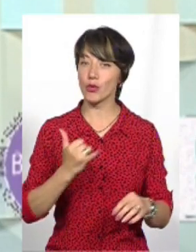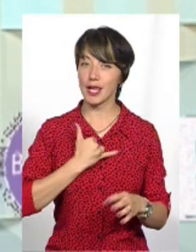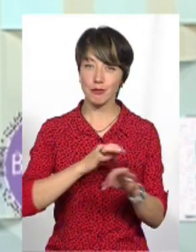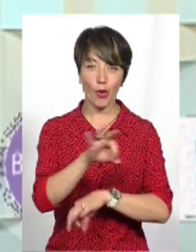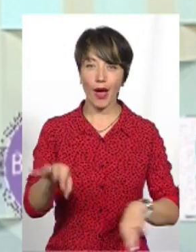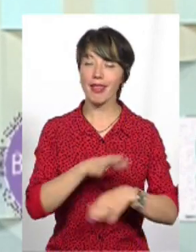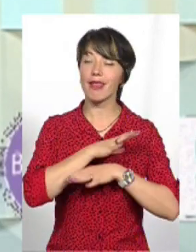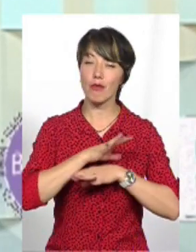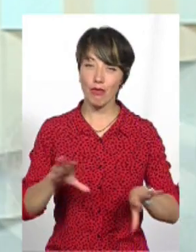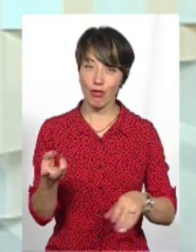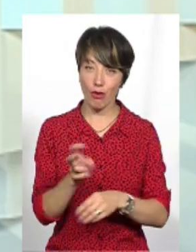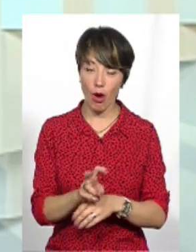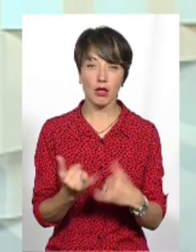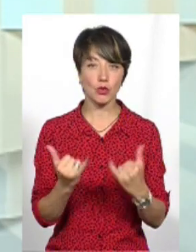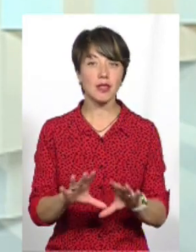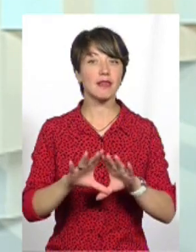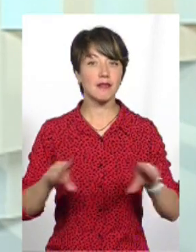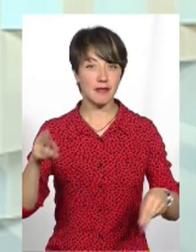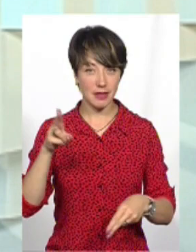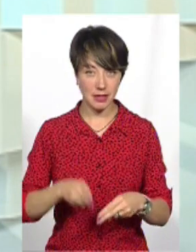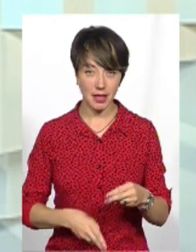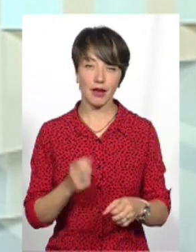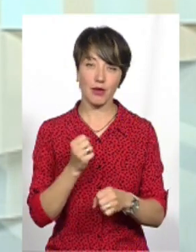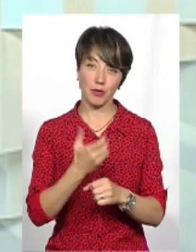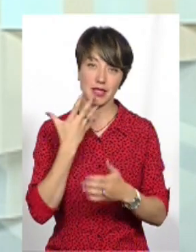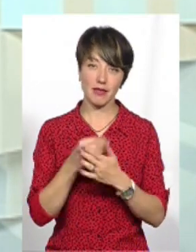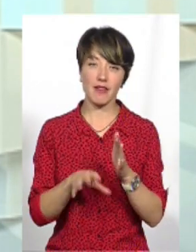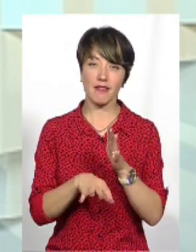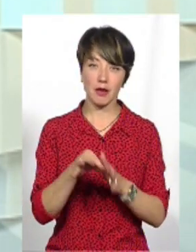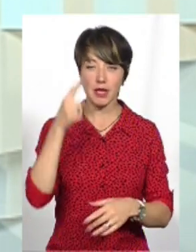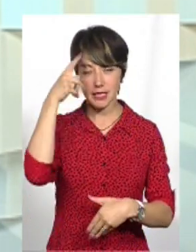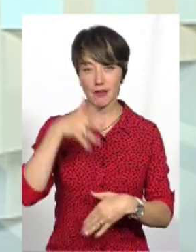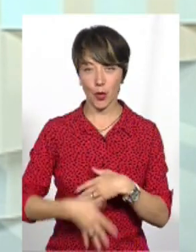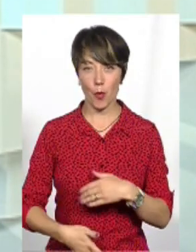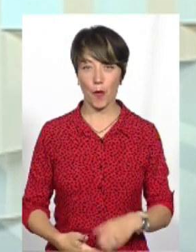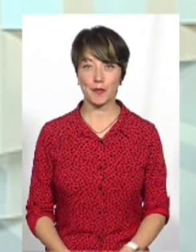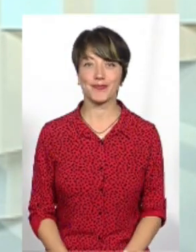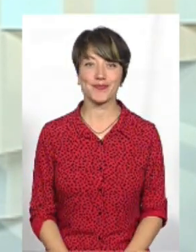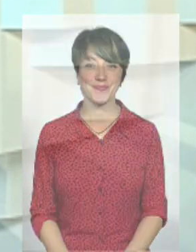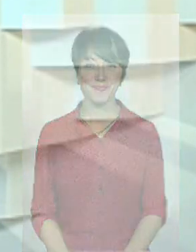нашому проєкті не було. А на сьогодні це все, і робіть свій вибір свідомо.